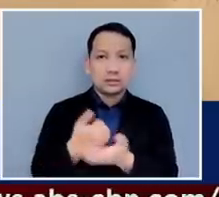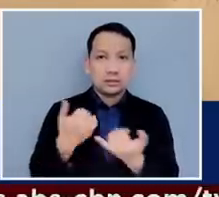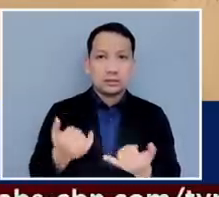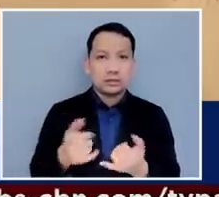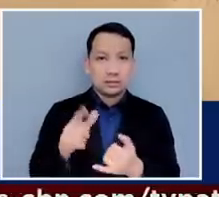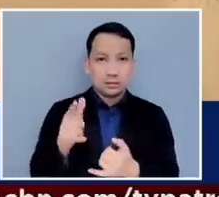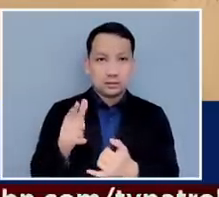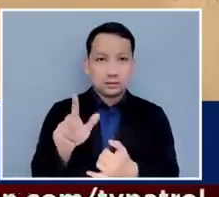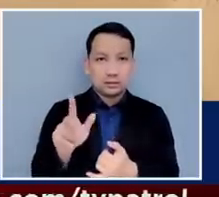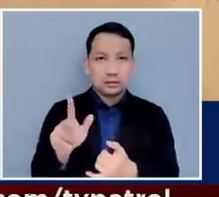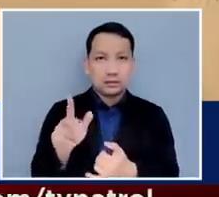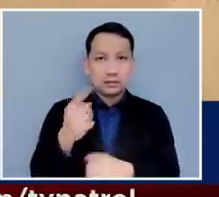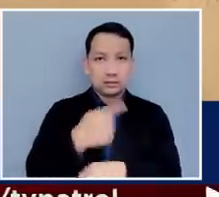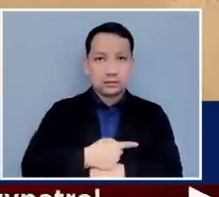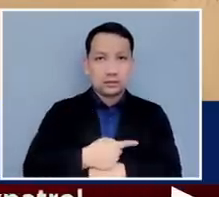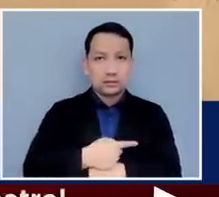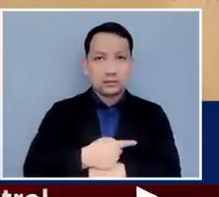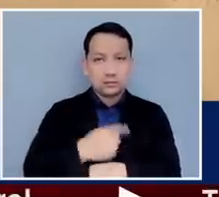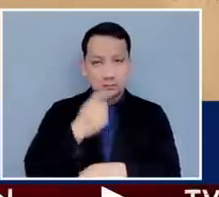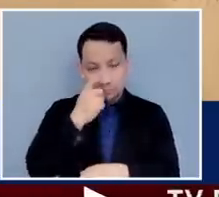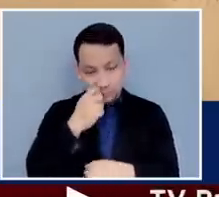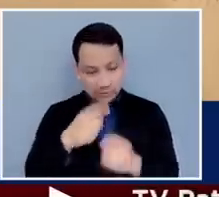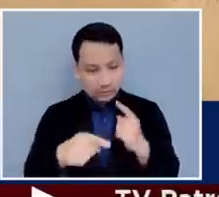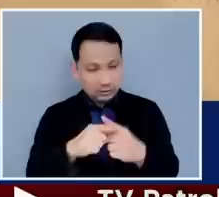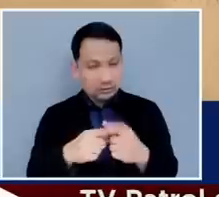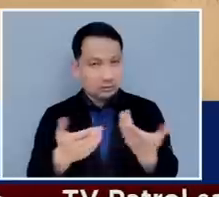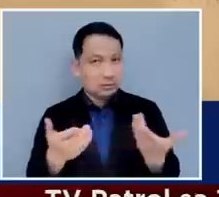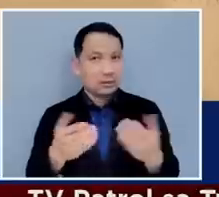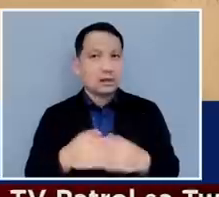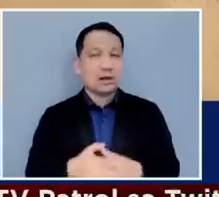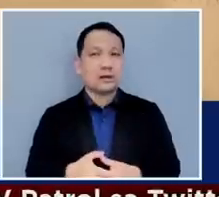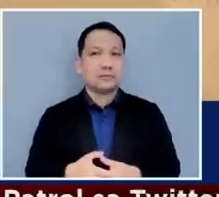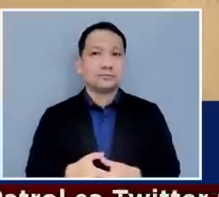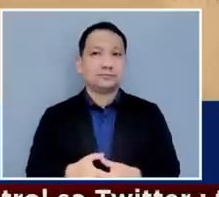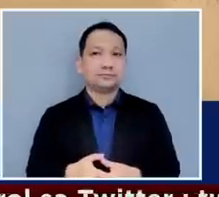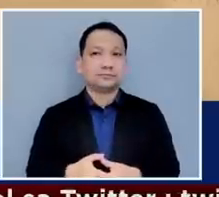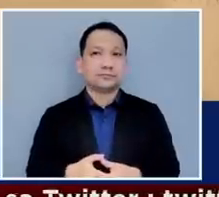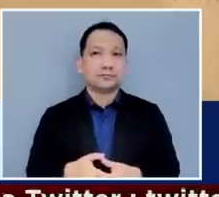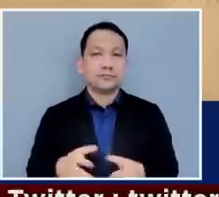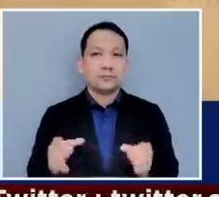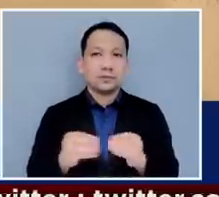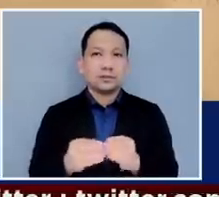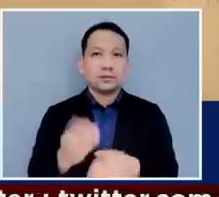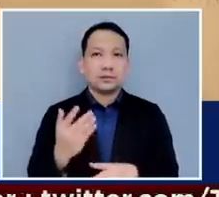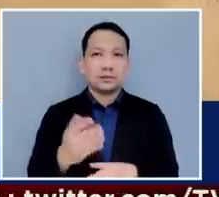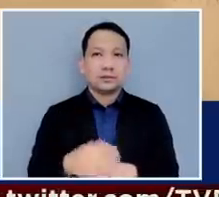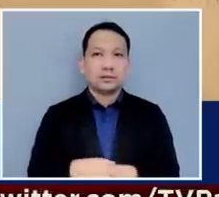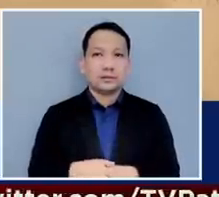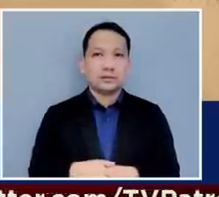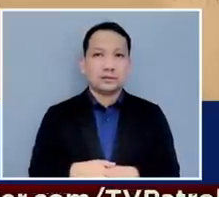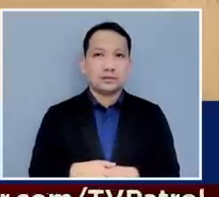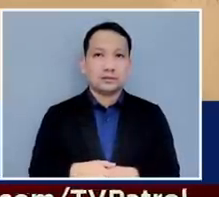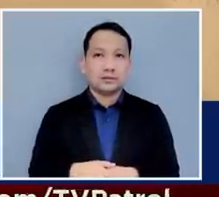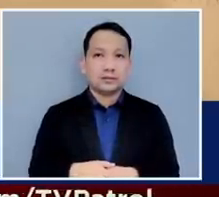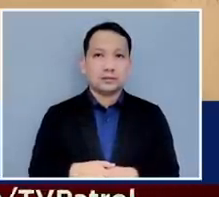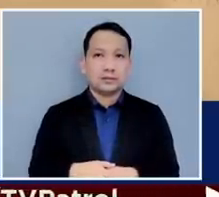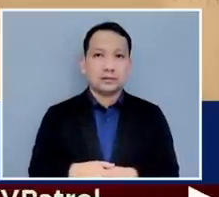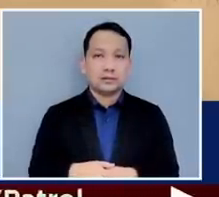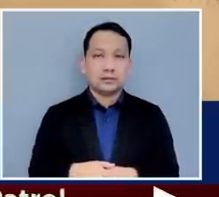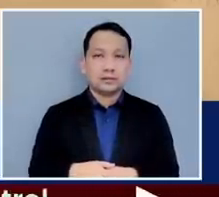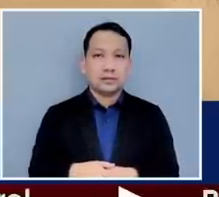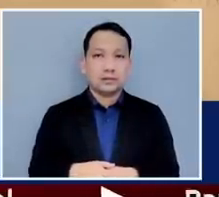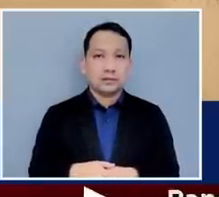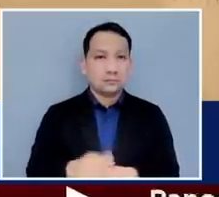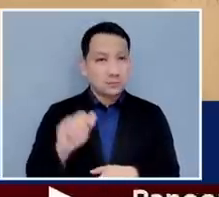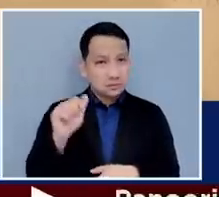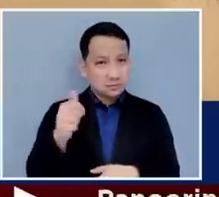days. Dimultiply mo na lang, di ba? Abot yun siguro, konting kulang sa 10,000,